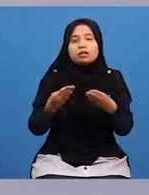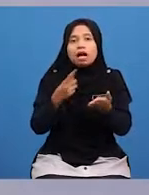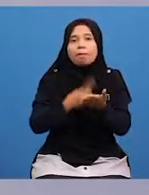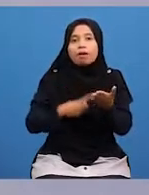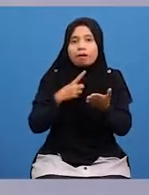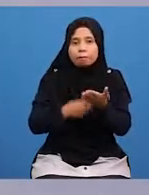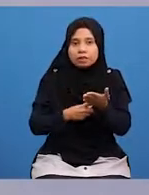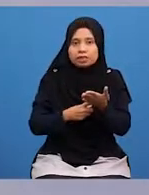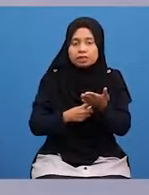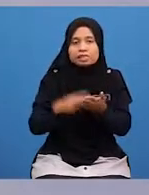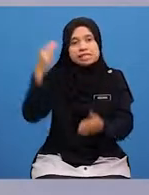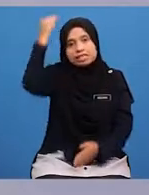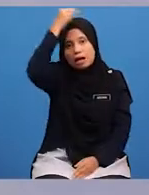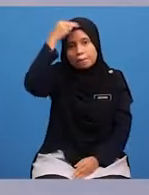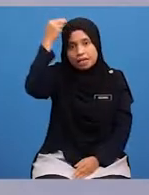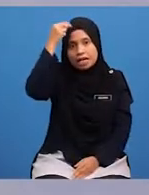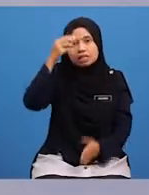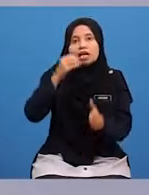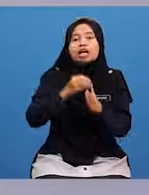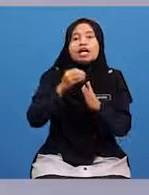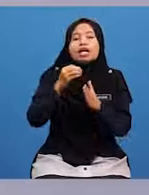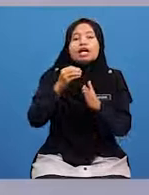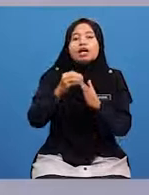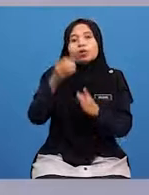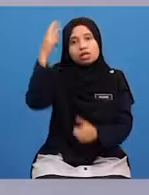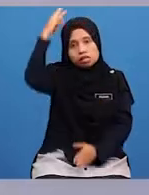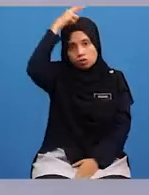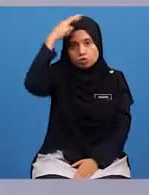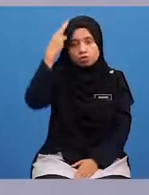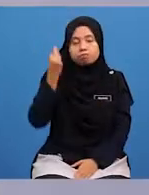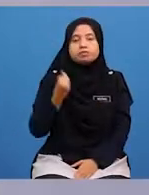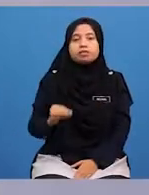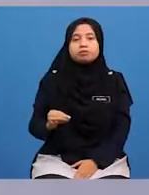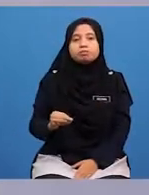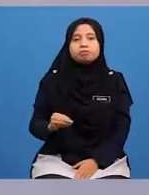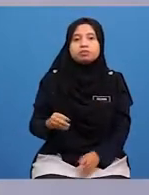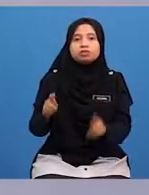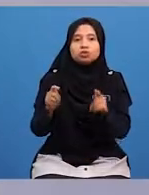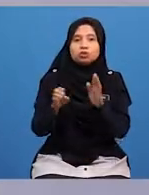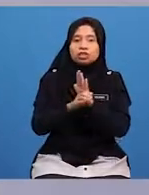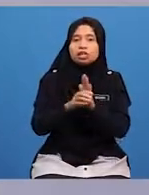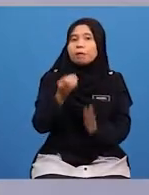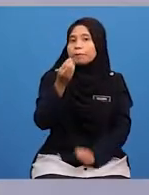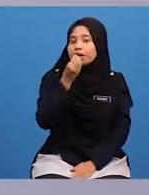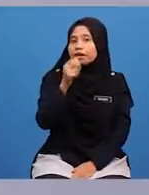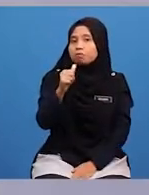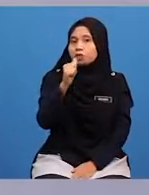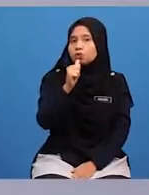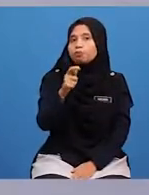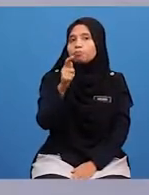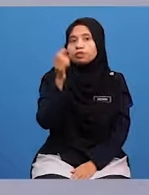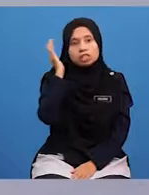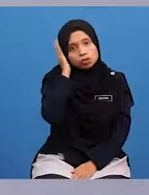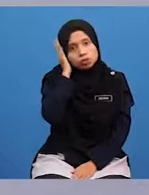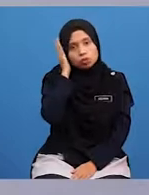yang tidak menjejaskan martabat dan kerasulan mereka seperti makan, minum, tidur,